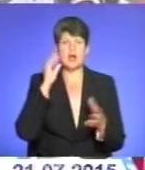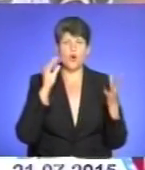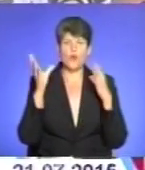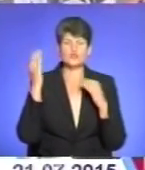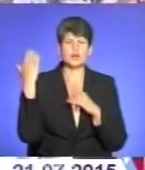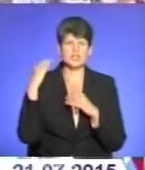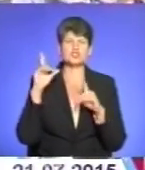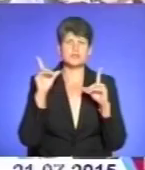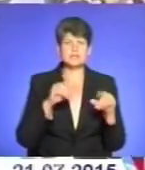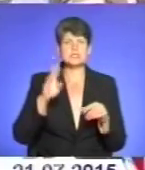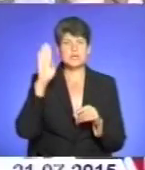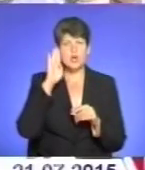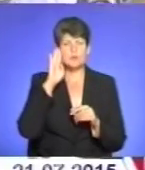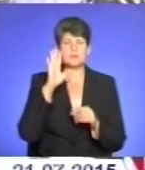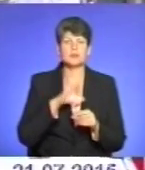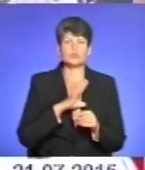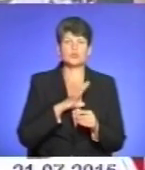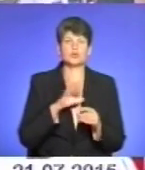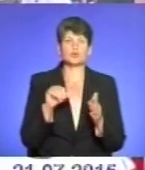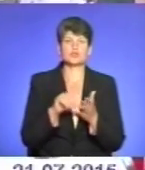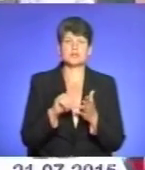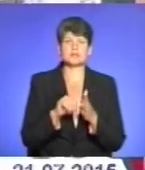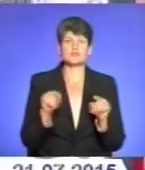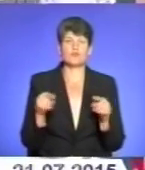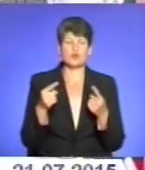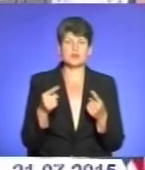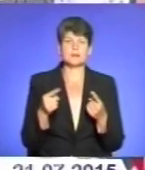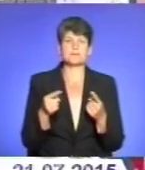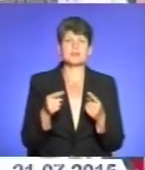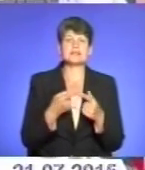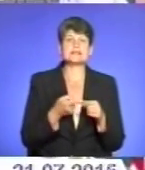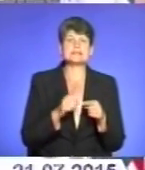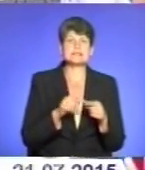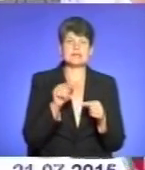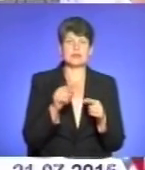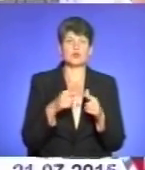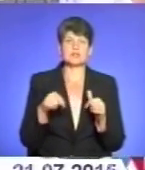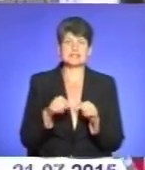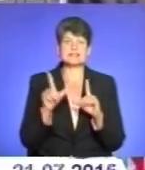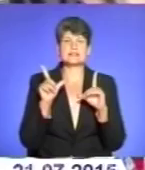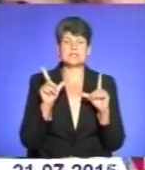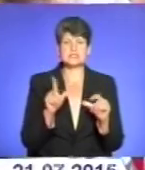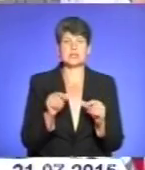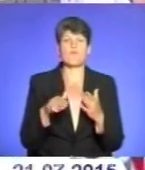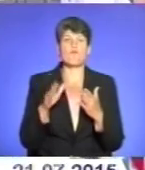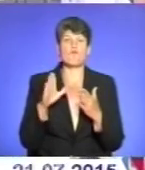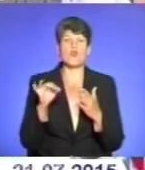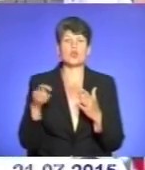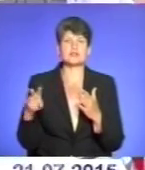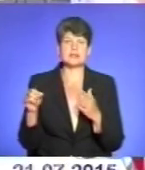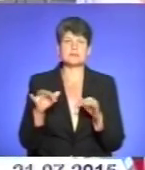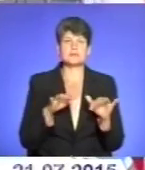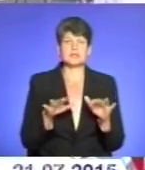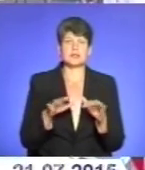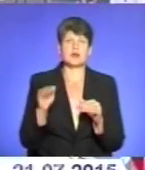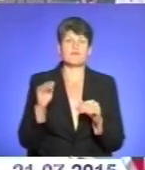хлопцями, які були учасниками створення інституту, групи створення такої організації, їздили на волонтерські місії на фронти, ну, побачили,